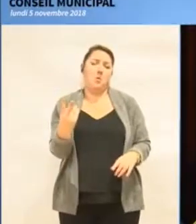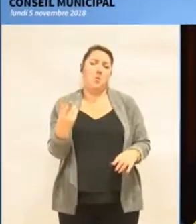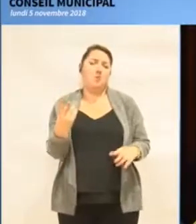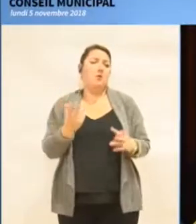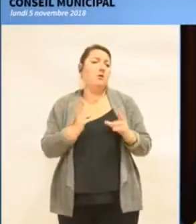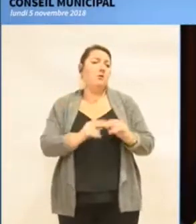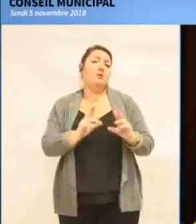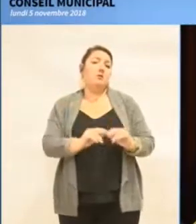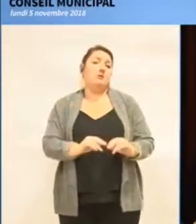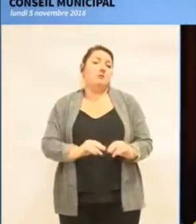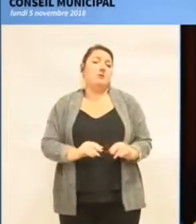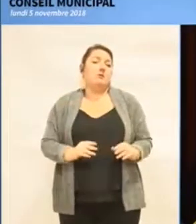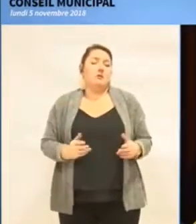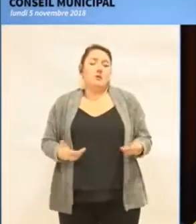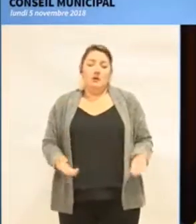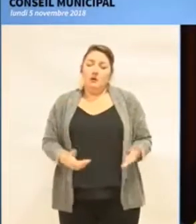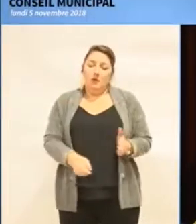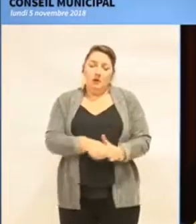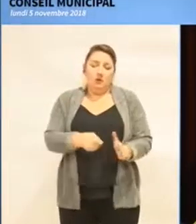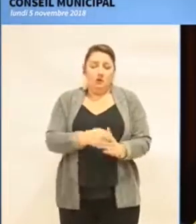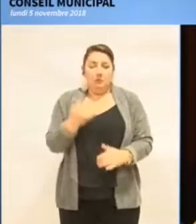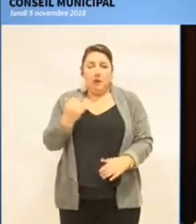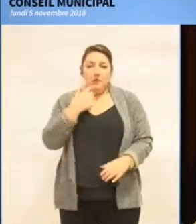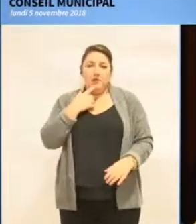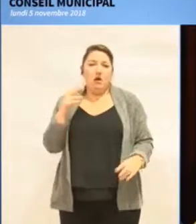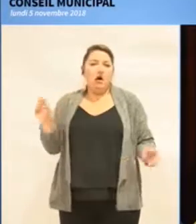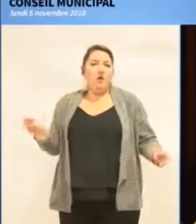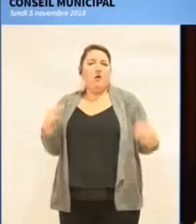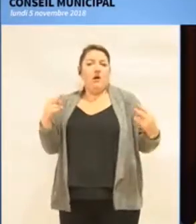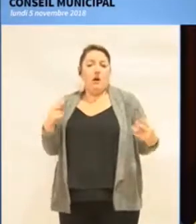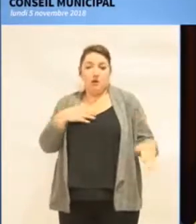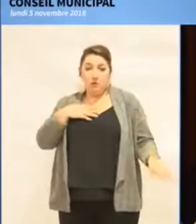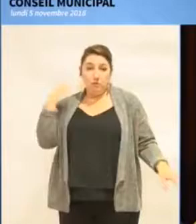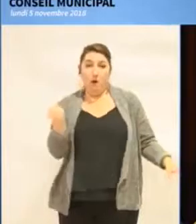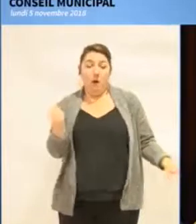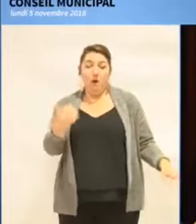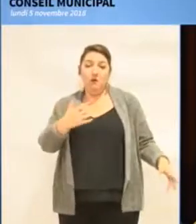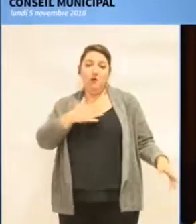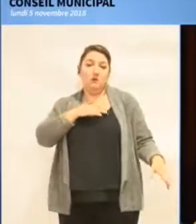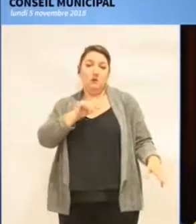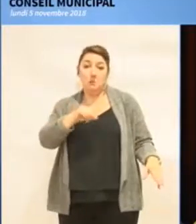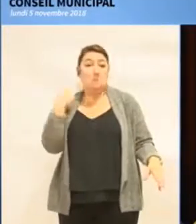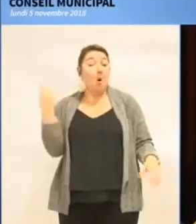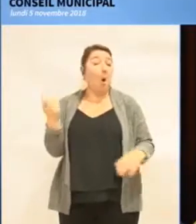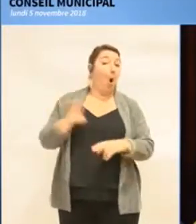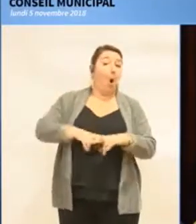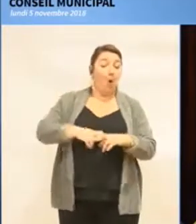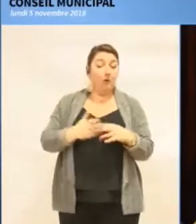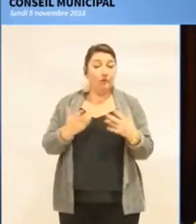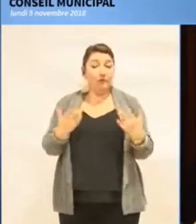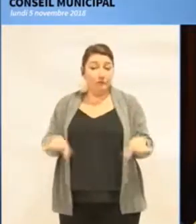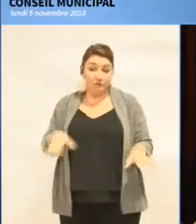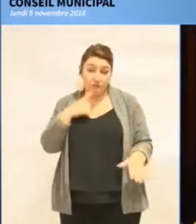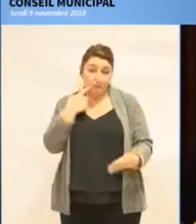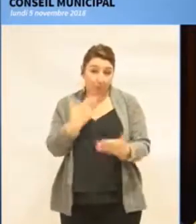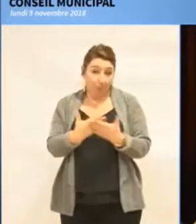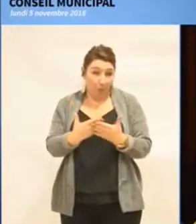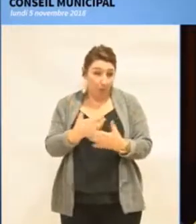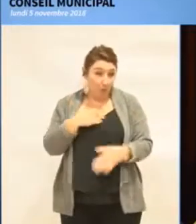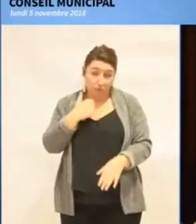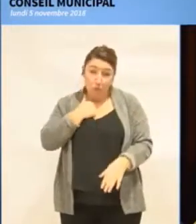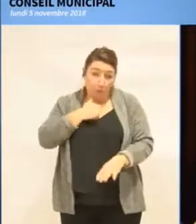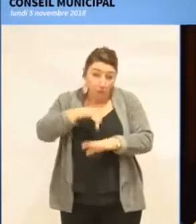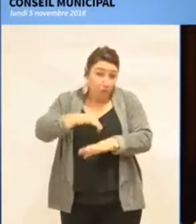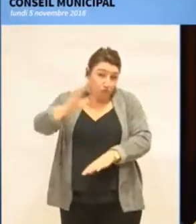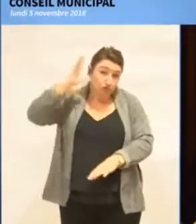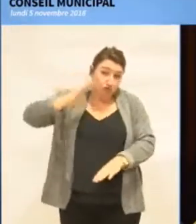des regards, qui prouvent déjà que cette question de violence, en effet, ne date pas d'aujourd'hui